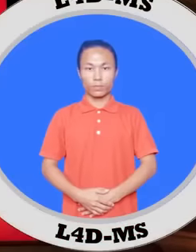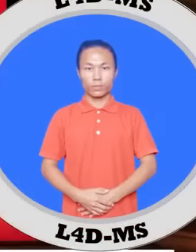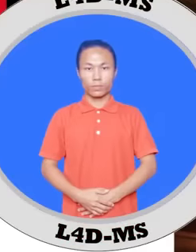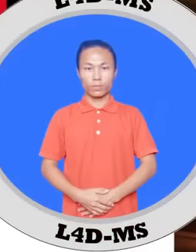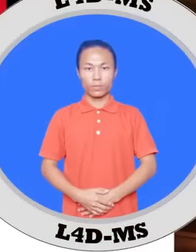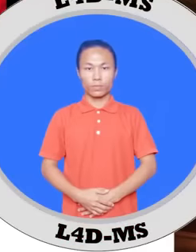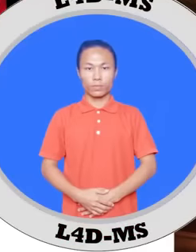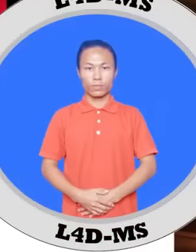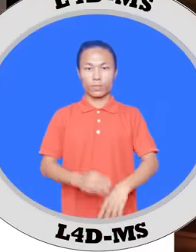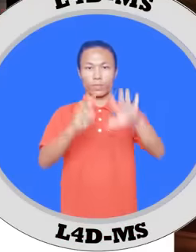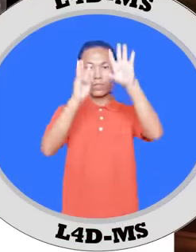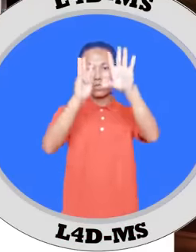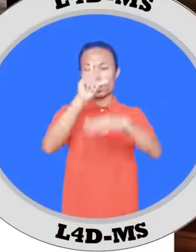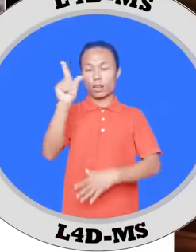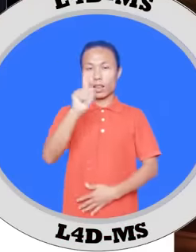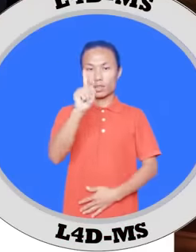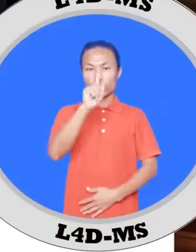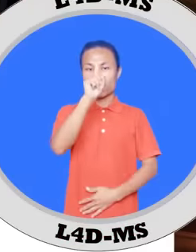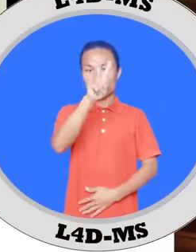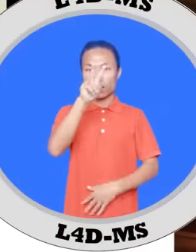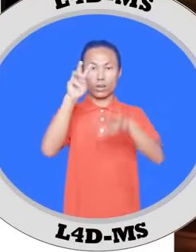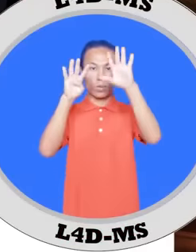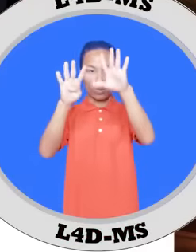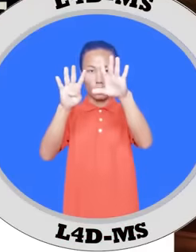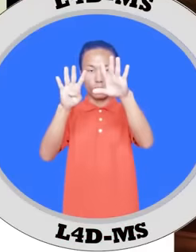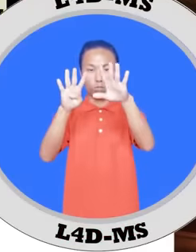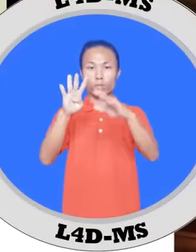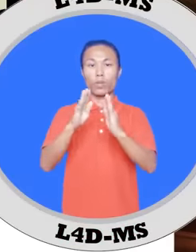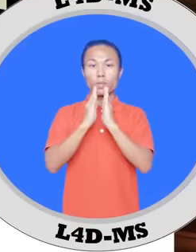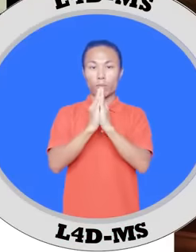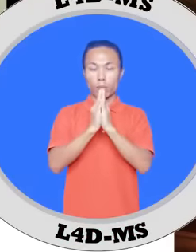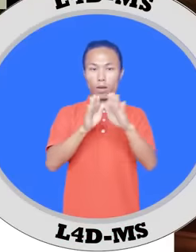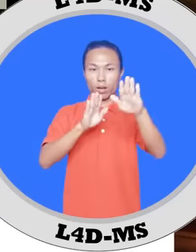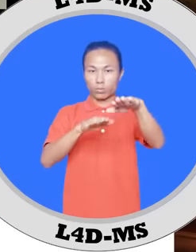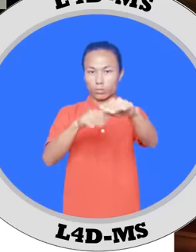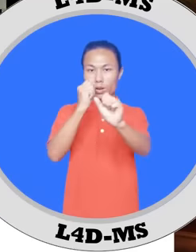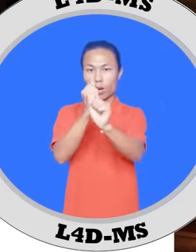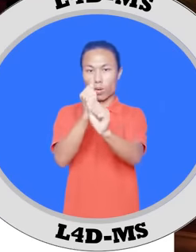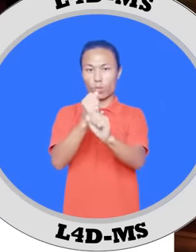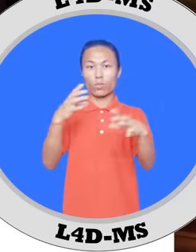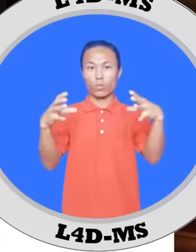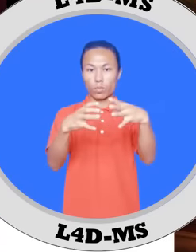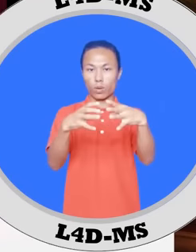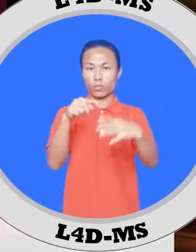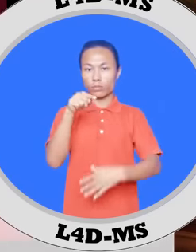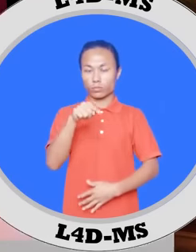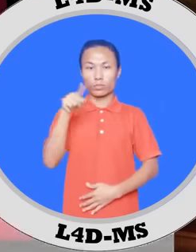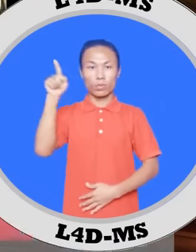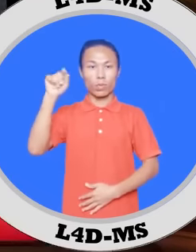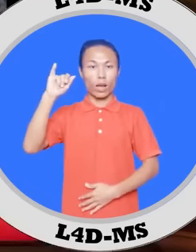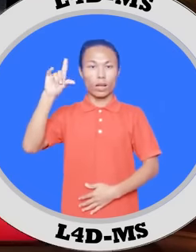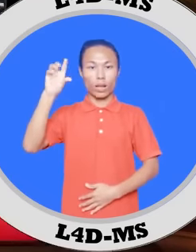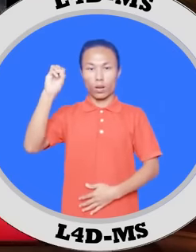ဆက်ပေးမယ့်သတင်းကတော့အကြမ်းဖက်ဆဲအုပ်စုကို ILO ပုံမှန်33အရအရေးယူပေးဖို့အလို့သမားတပ်ပေါင်းစုကတောင်းဆိုခဲ့ကြတဲ့သ